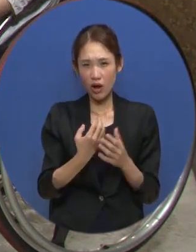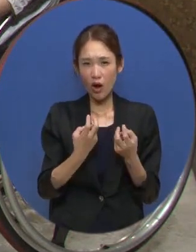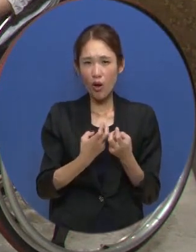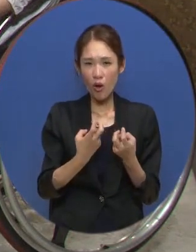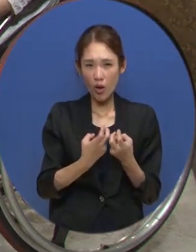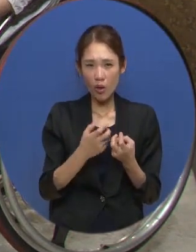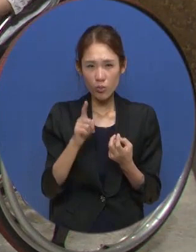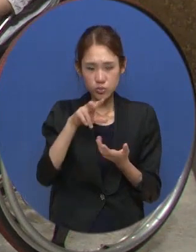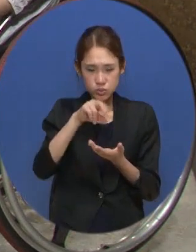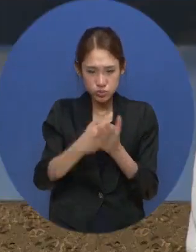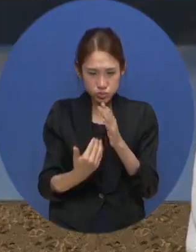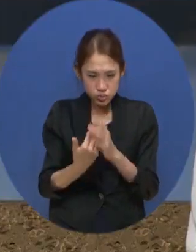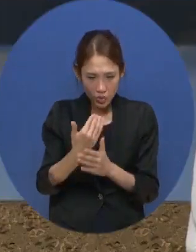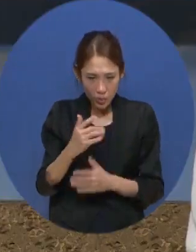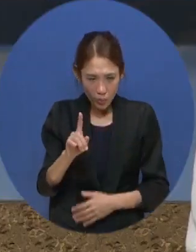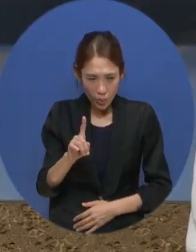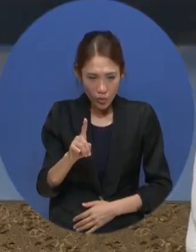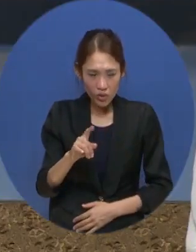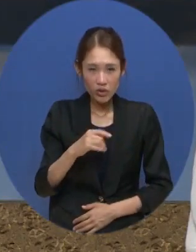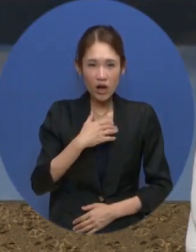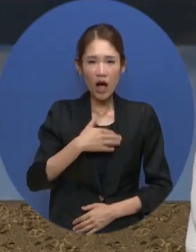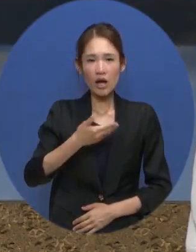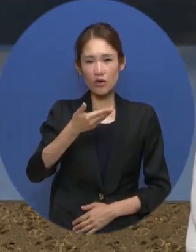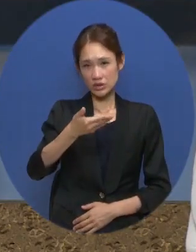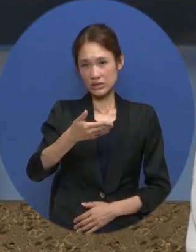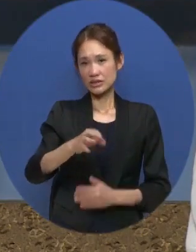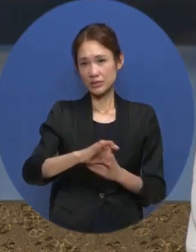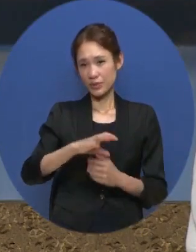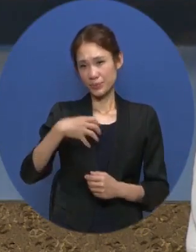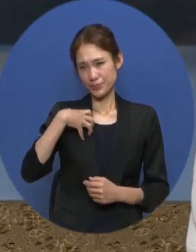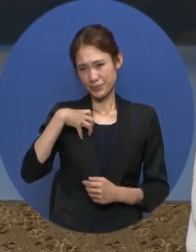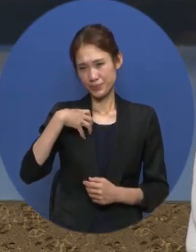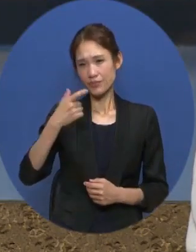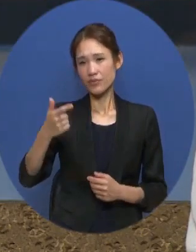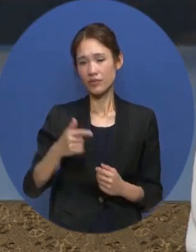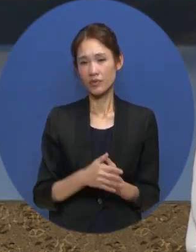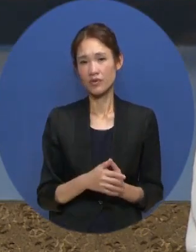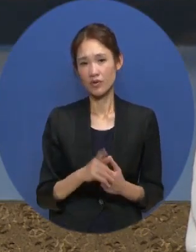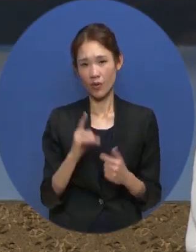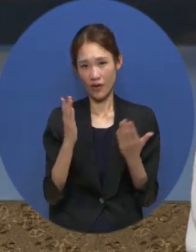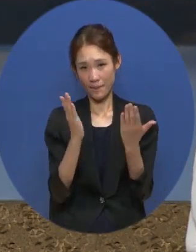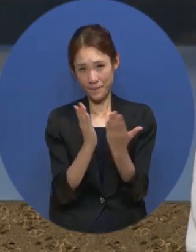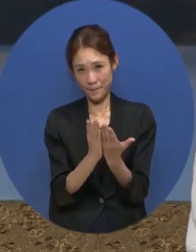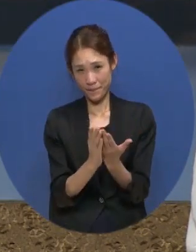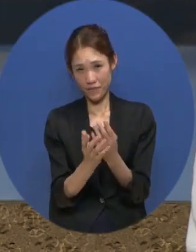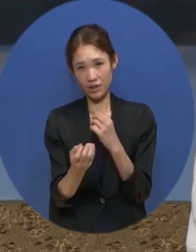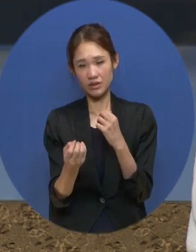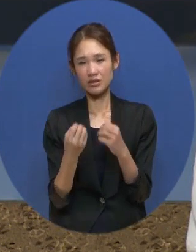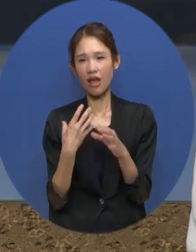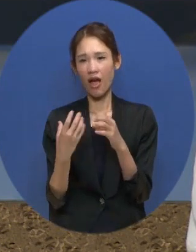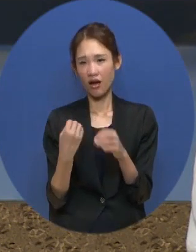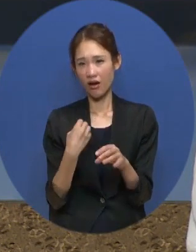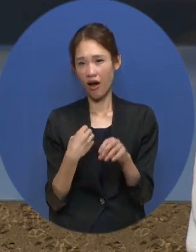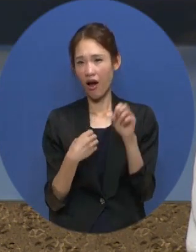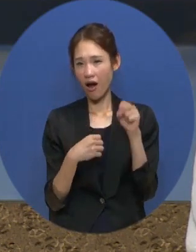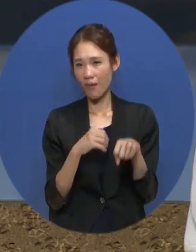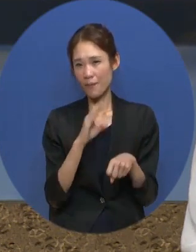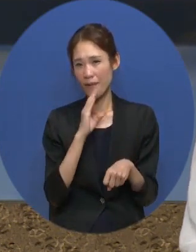어떤 지점에 있다라는 걸 알려드리는 게 저희 역할이고요. 예. 그럼 거기에 맞게 기업에서는 대응을